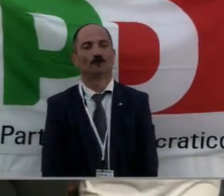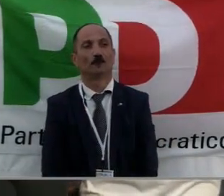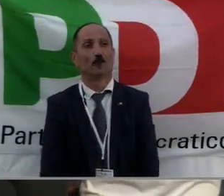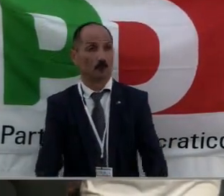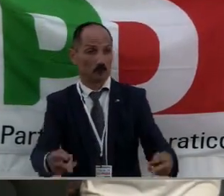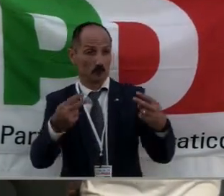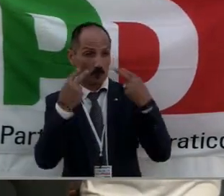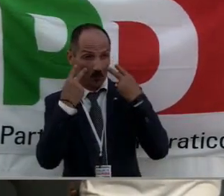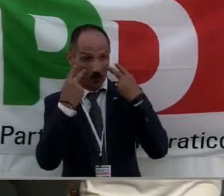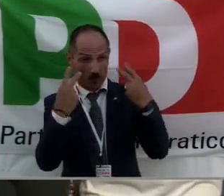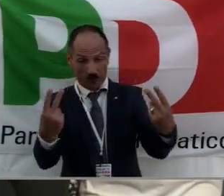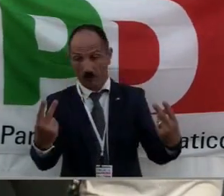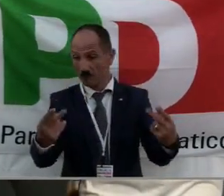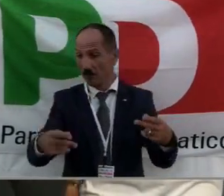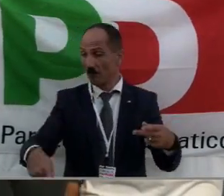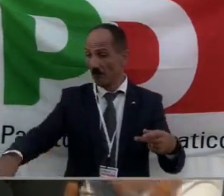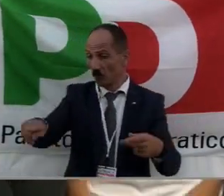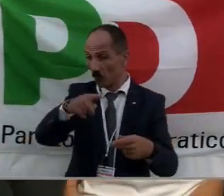Guardate,